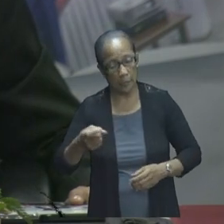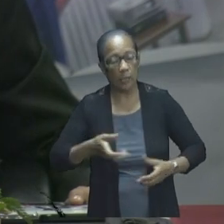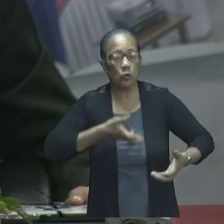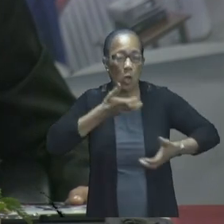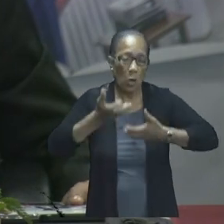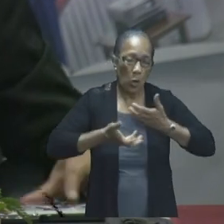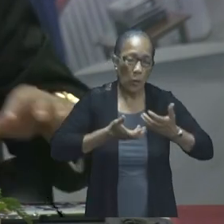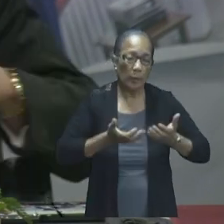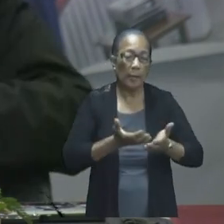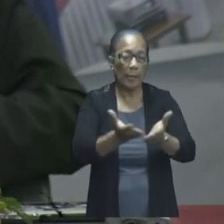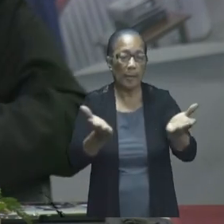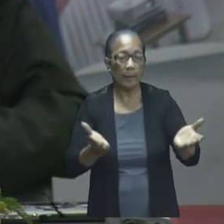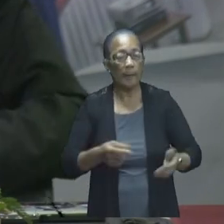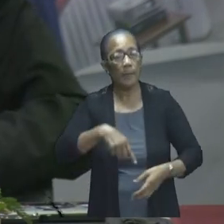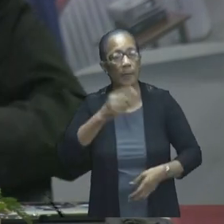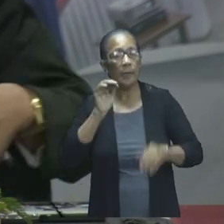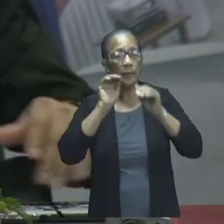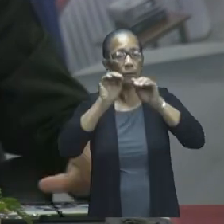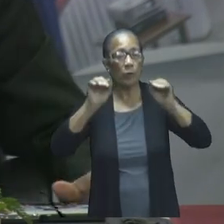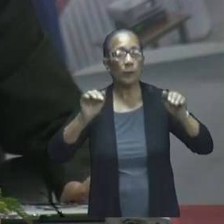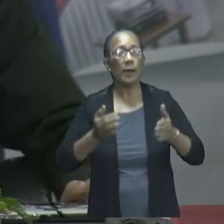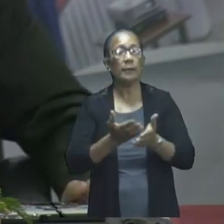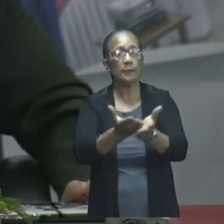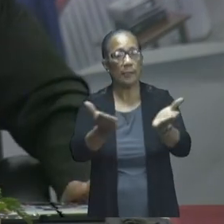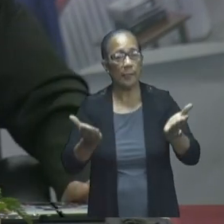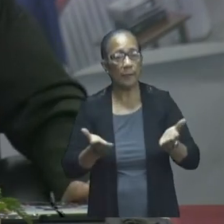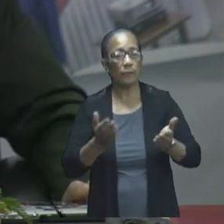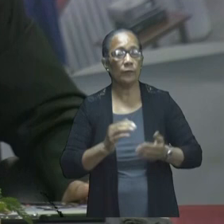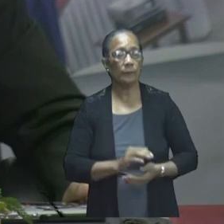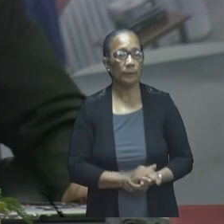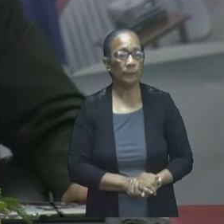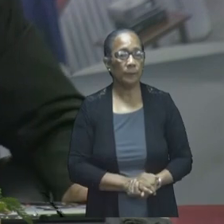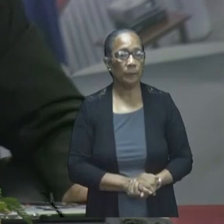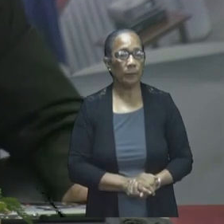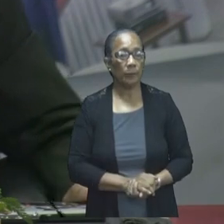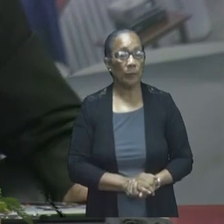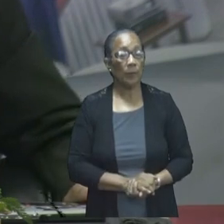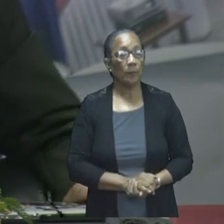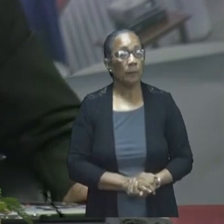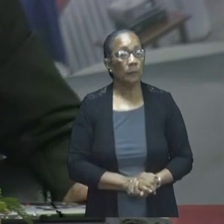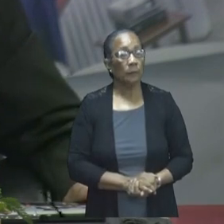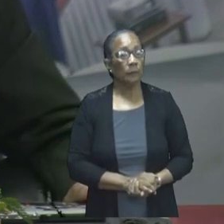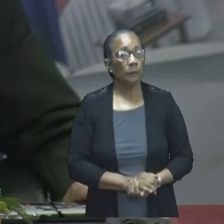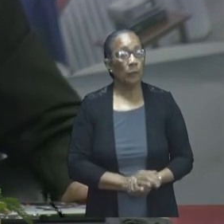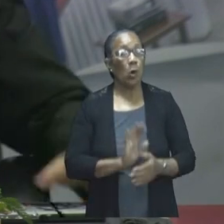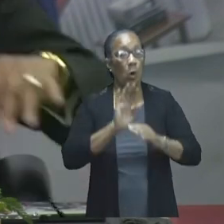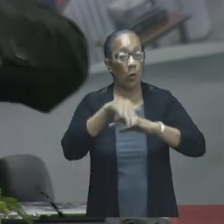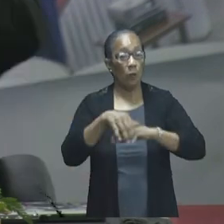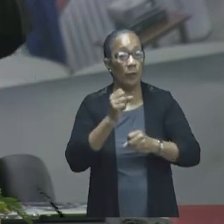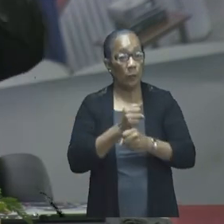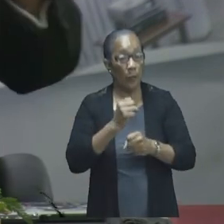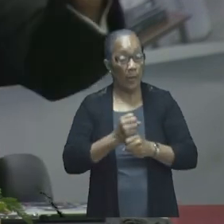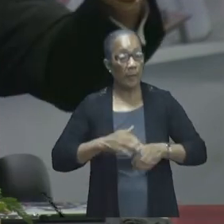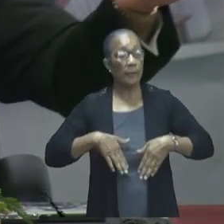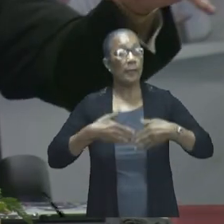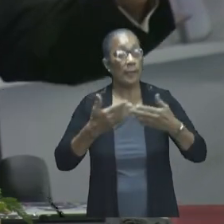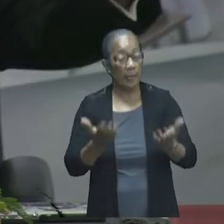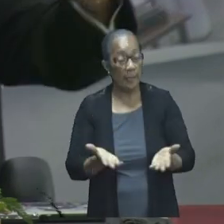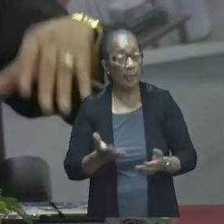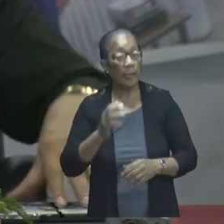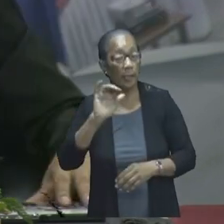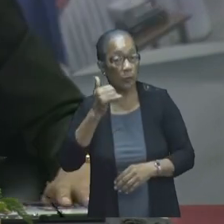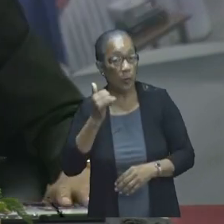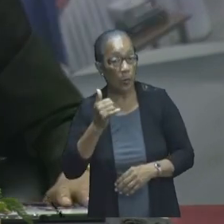informatie geven je een vrouw houdt heel belangrijk voor oudste van werkgelegenheid inderdaad als je soep vraag naar